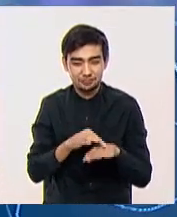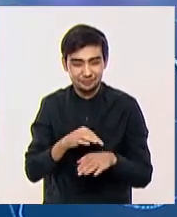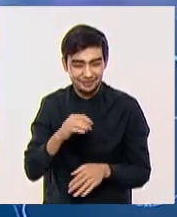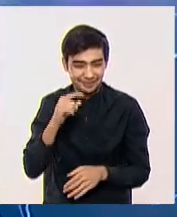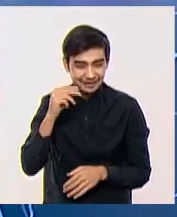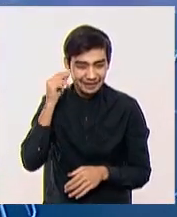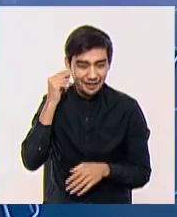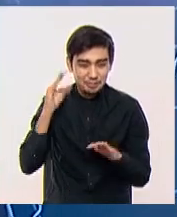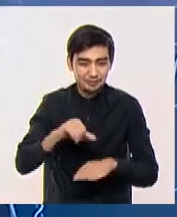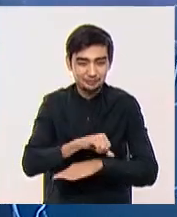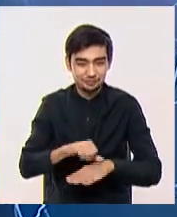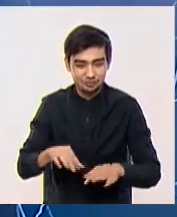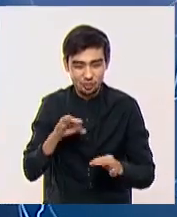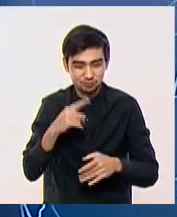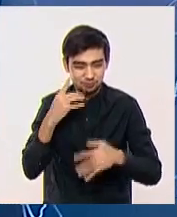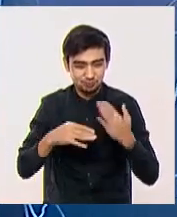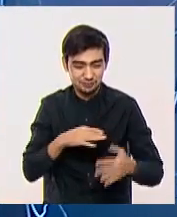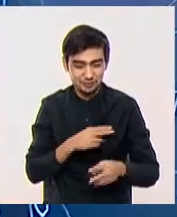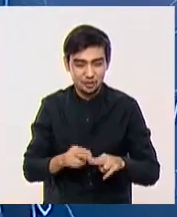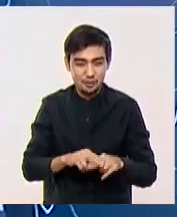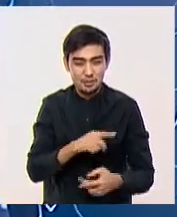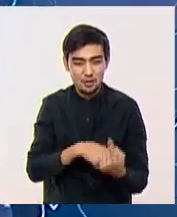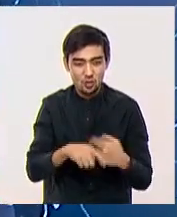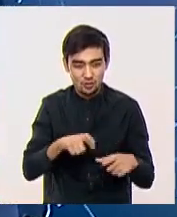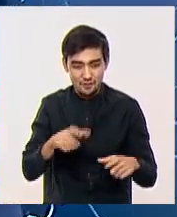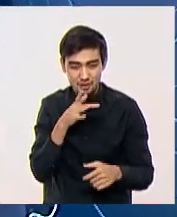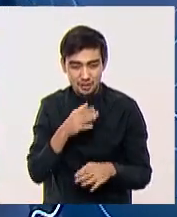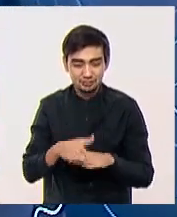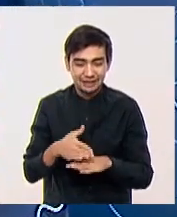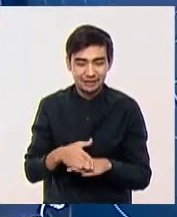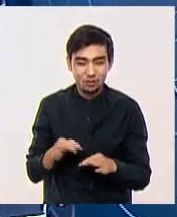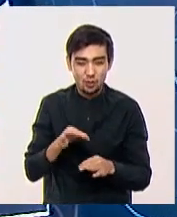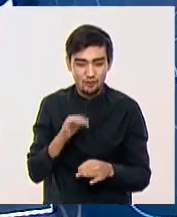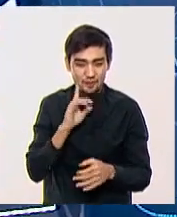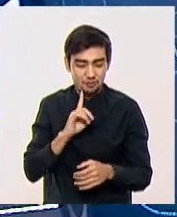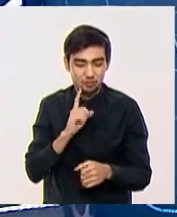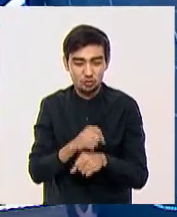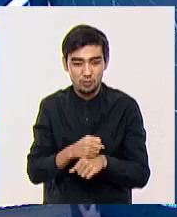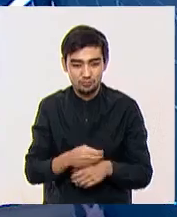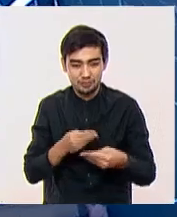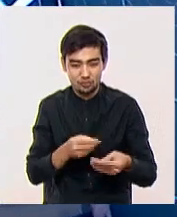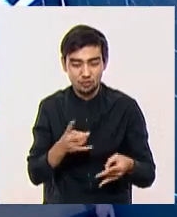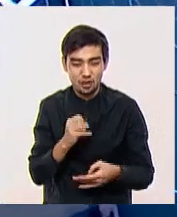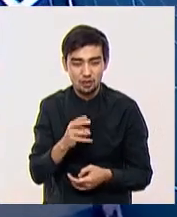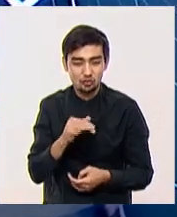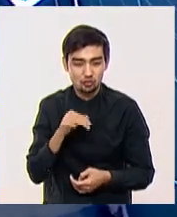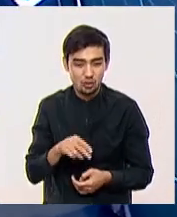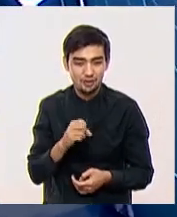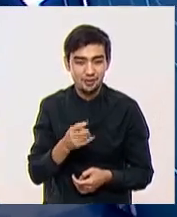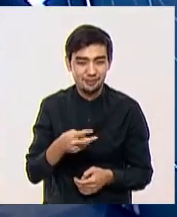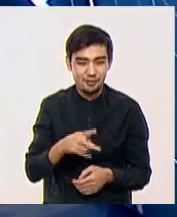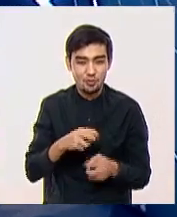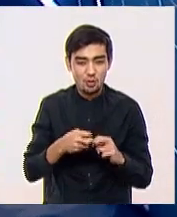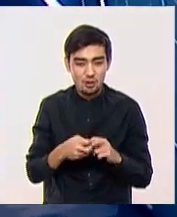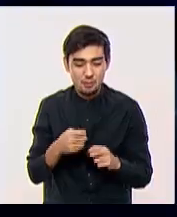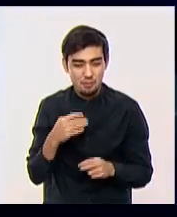границе с Китаем форс-мажором и дать предпринимателям отсрочку по кредитам. По словам депутата фракции АКЖОЛ Дании Спаевой, проблема